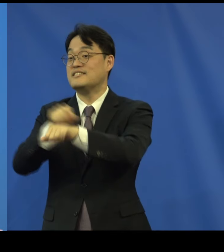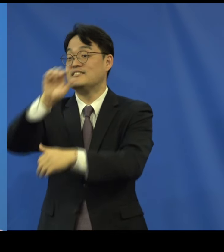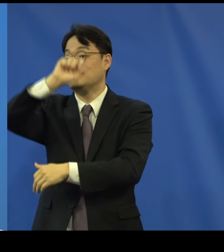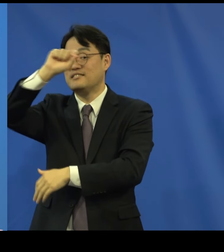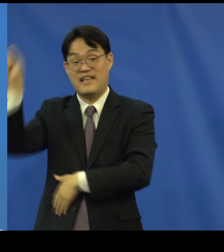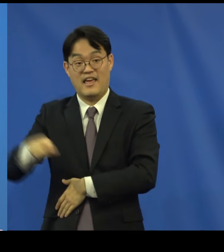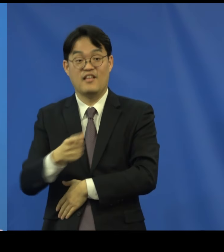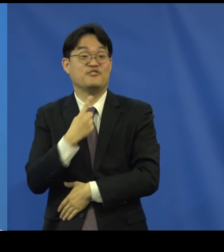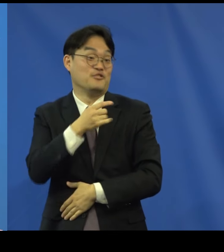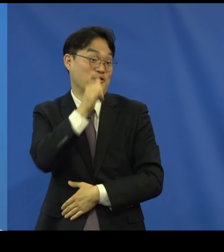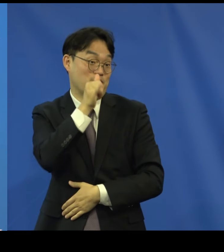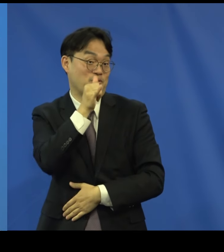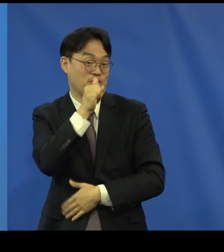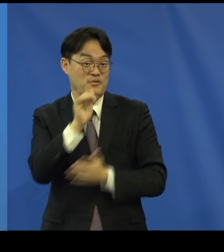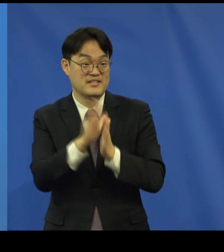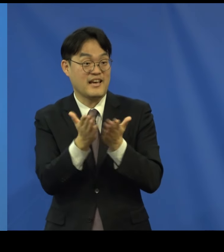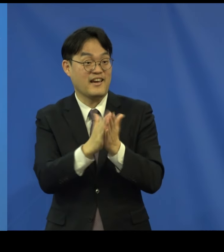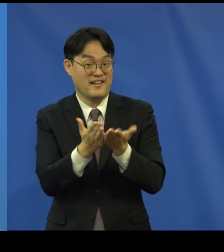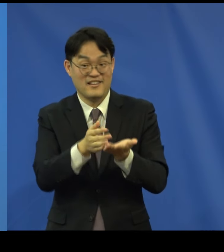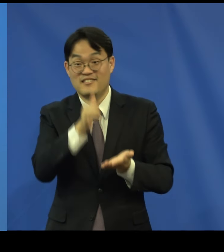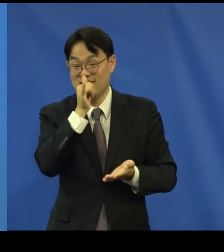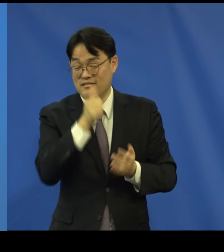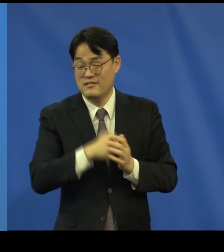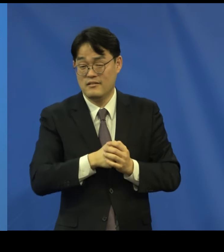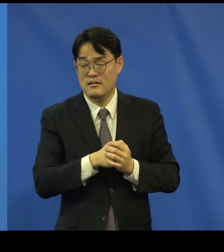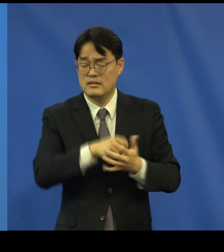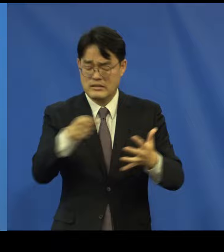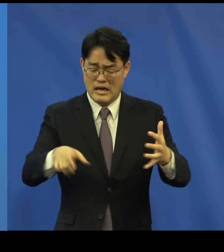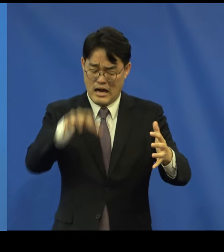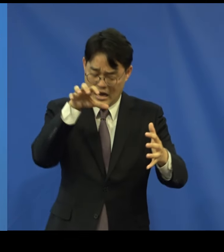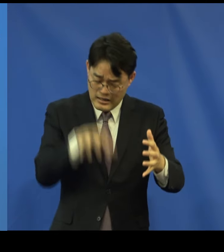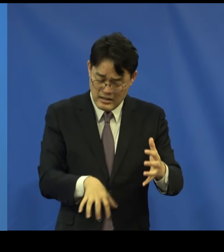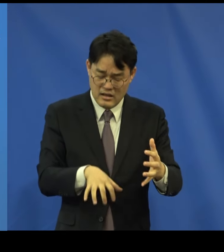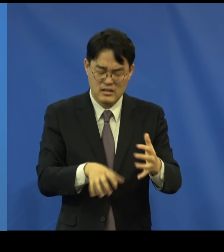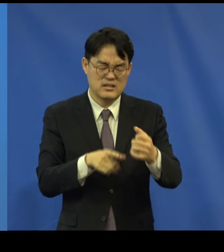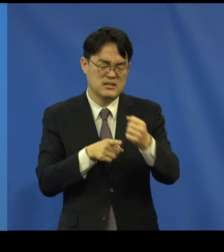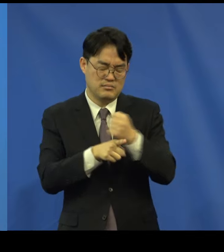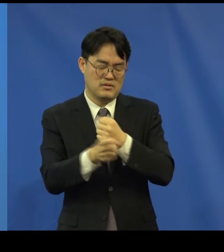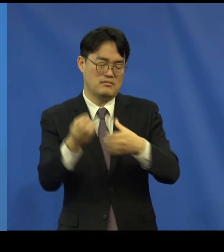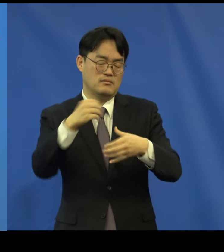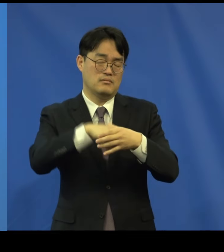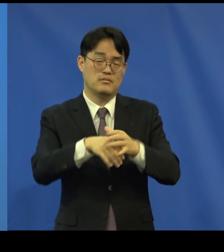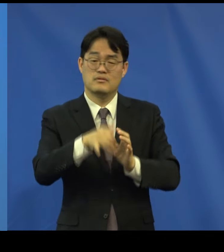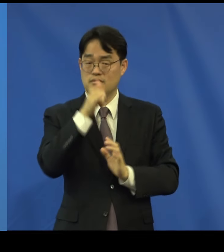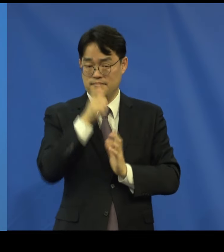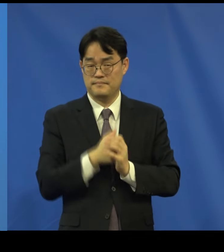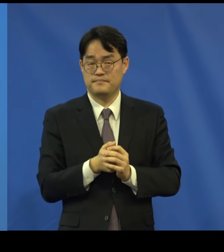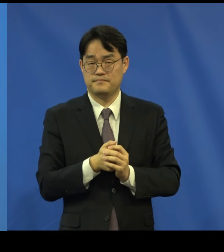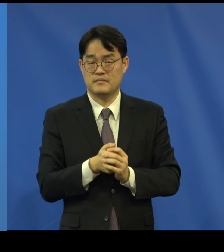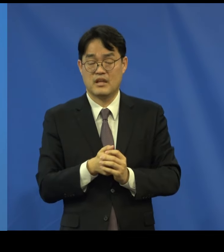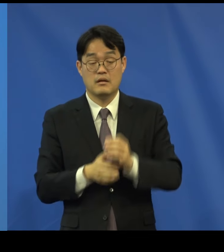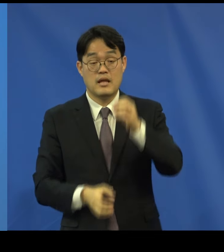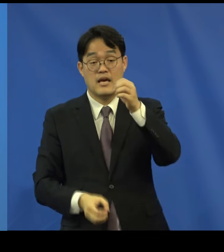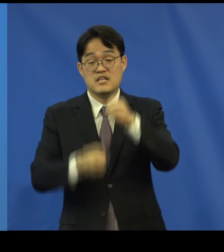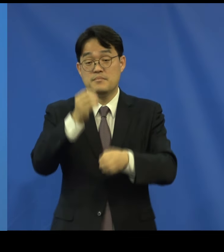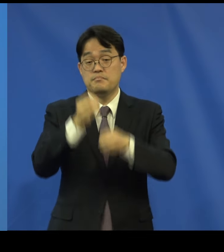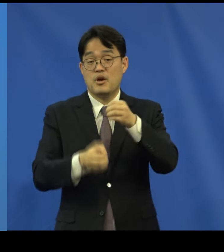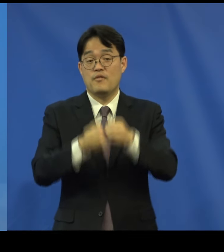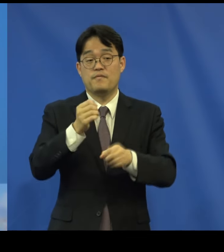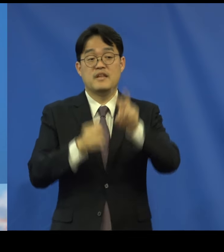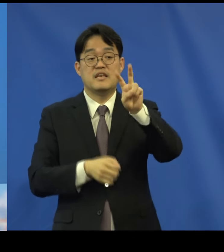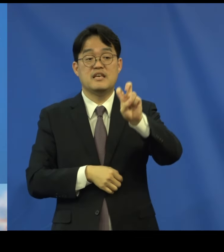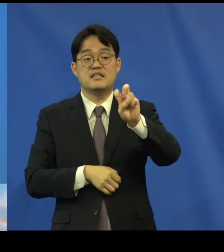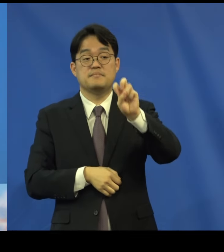안에 담겨 있습니다. 여러분, 시편 23편은 주옥 같죠. 그런데 23편에서 절정은 마지막 절이에요. 6절,